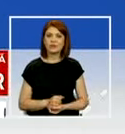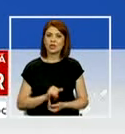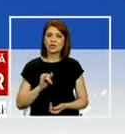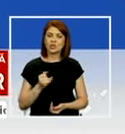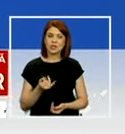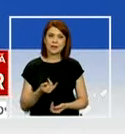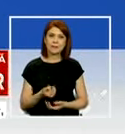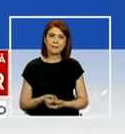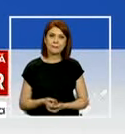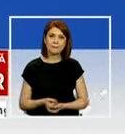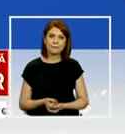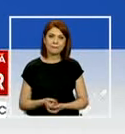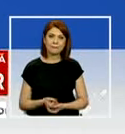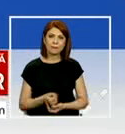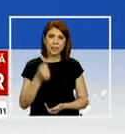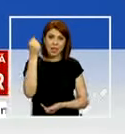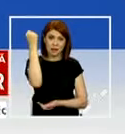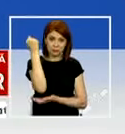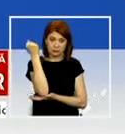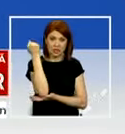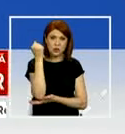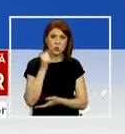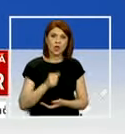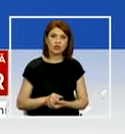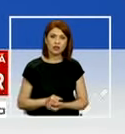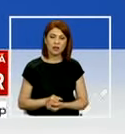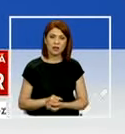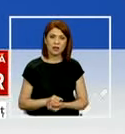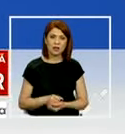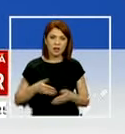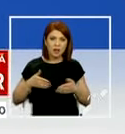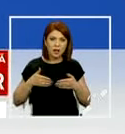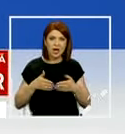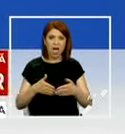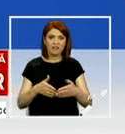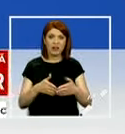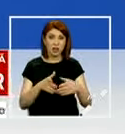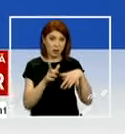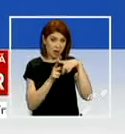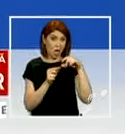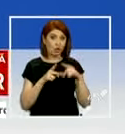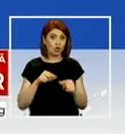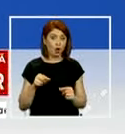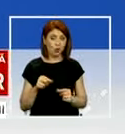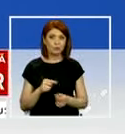Și găzduiește navele NATO.